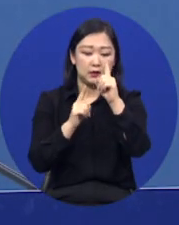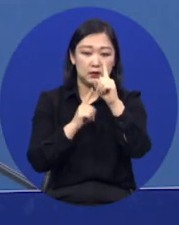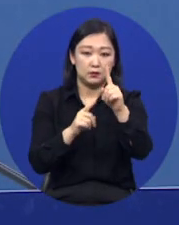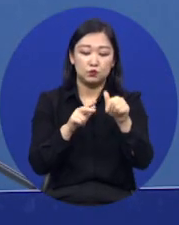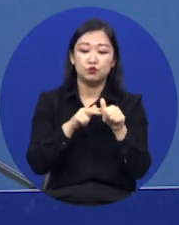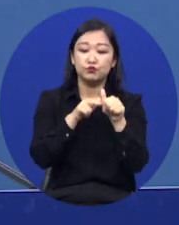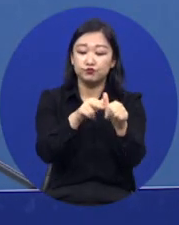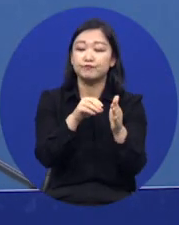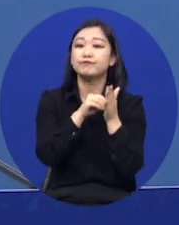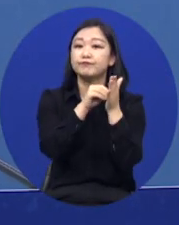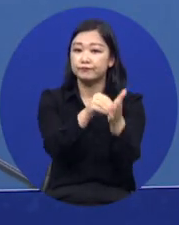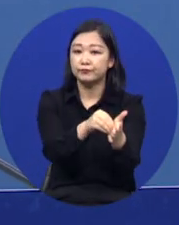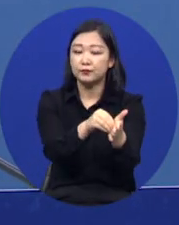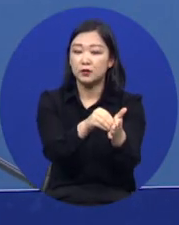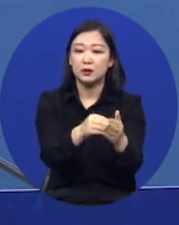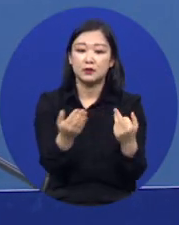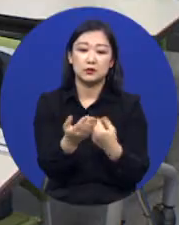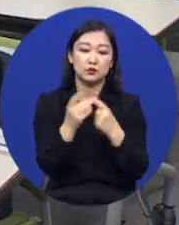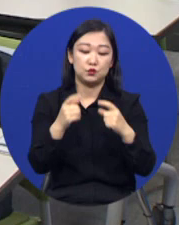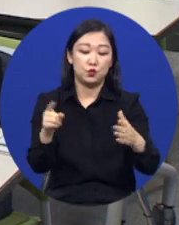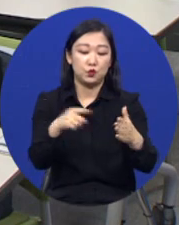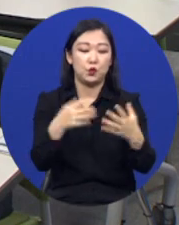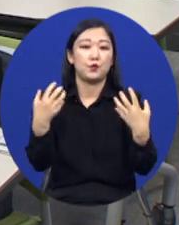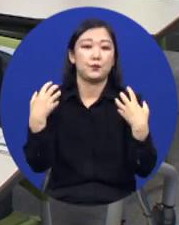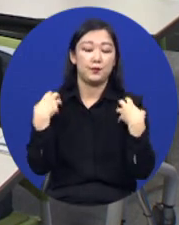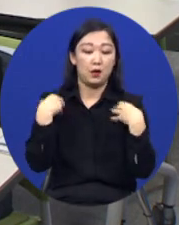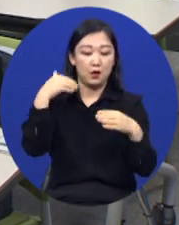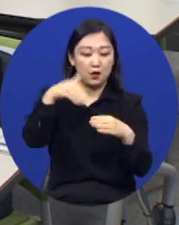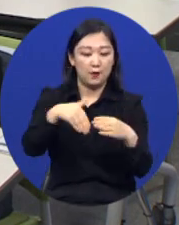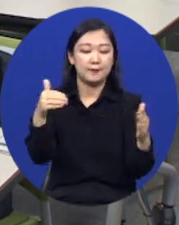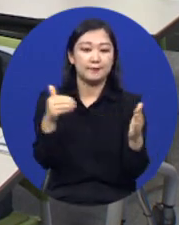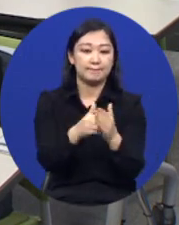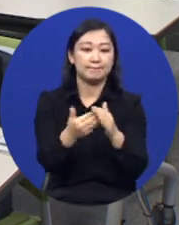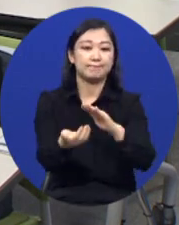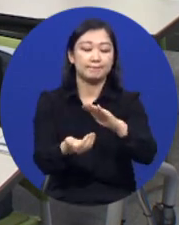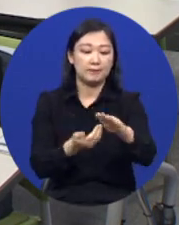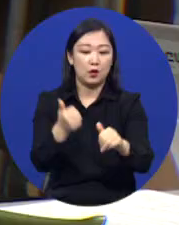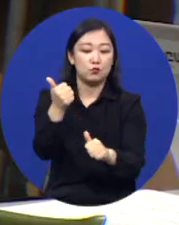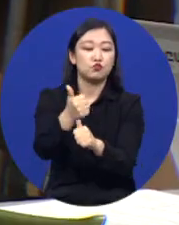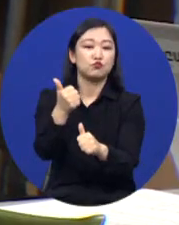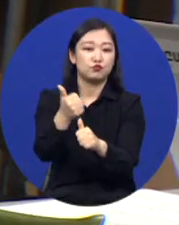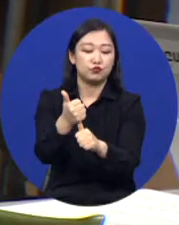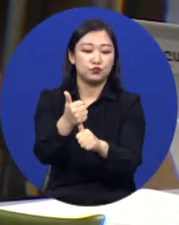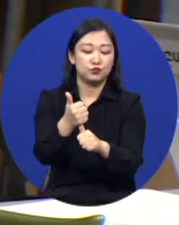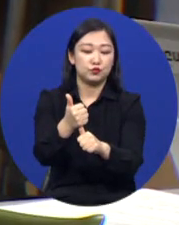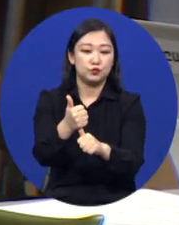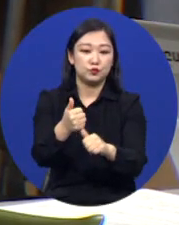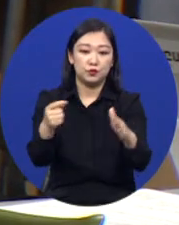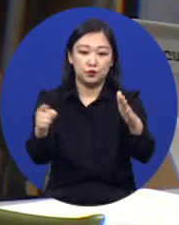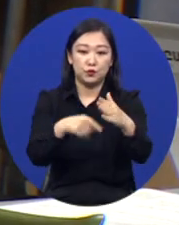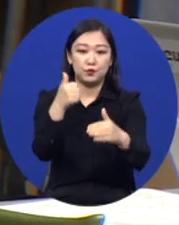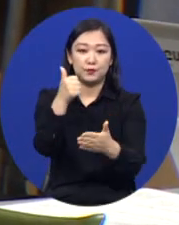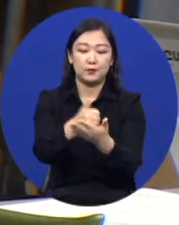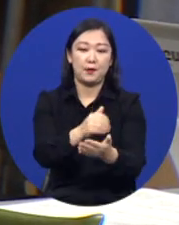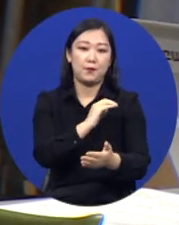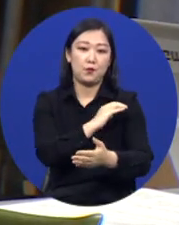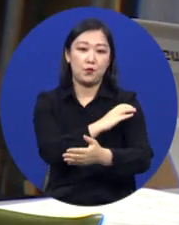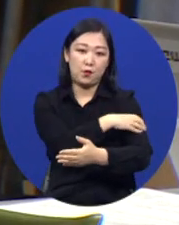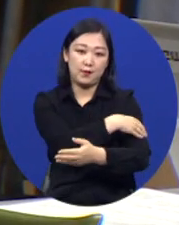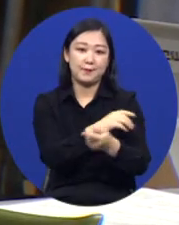예비 후보로 등록하면서 제주도 교육청에서는 선거가 끝날 때까지 부교육감이 교육감 권한 대행을 맡게 됩니다.